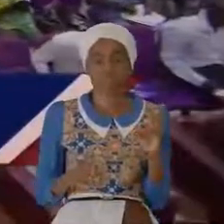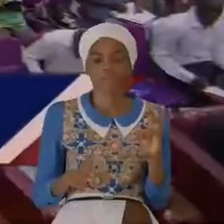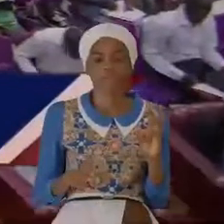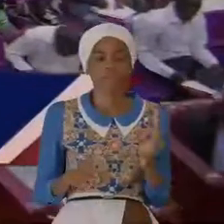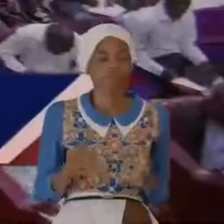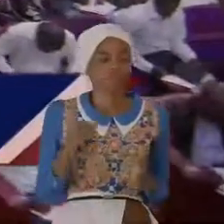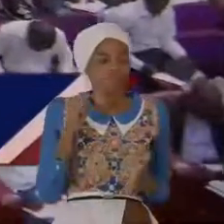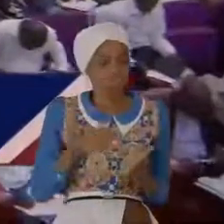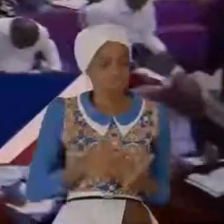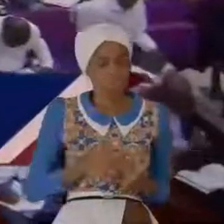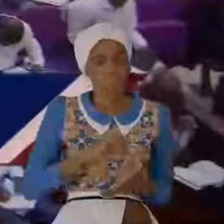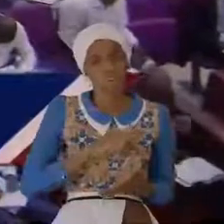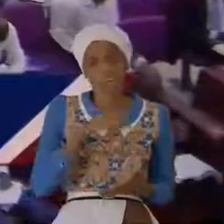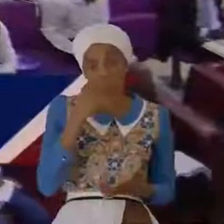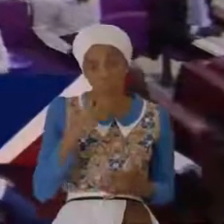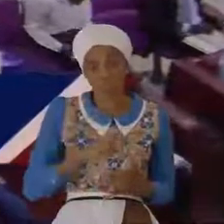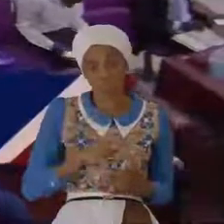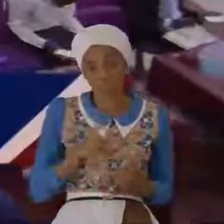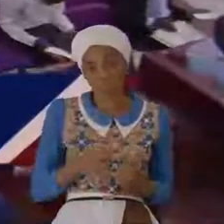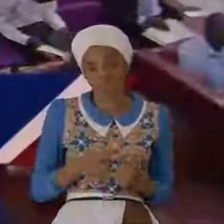Galates 5, 16. Je dis donc,